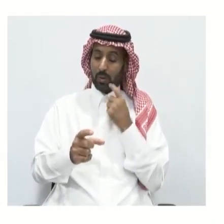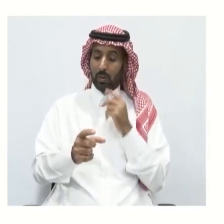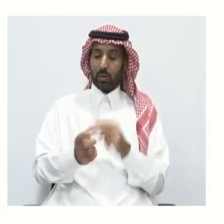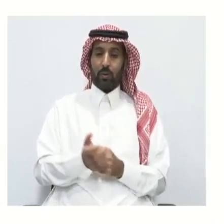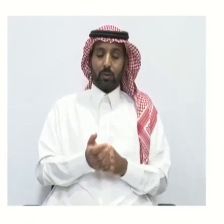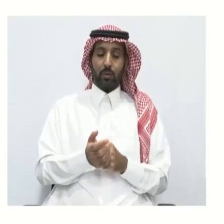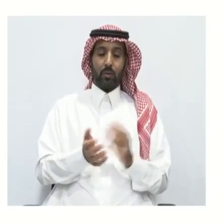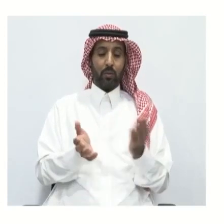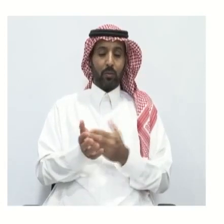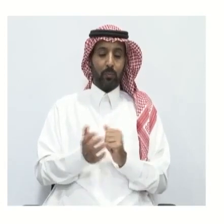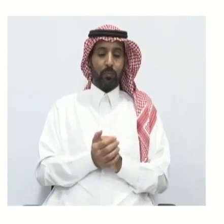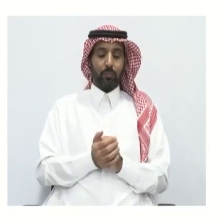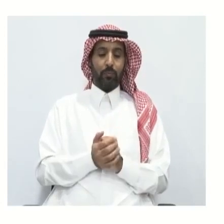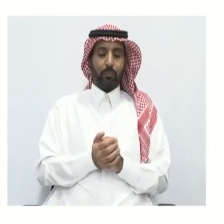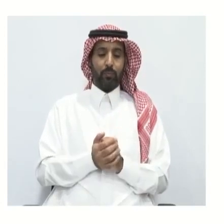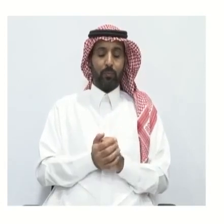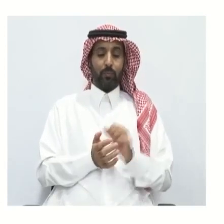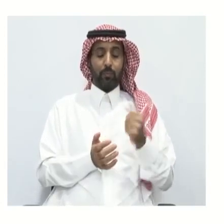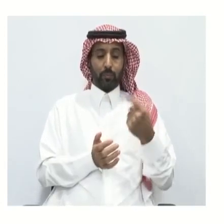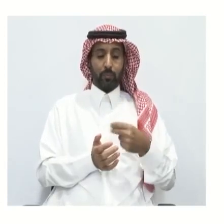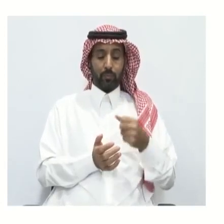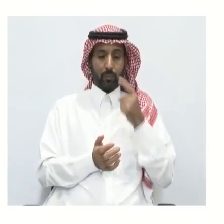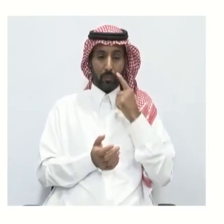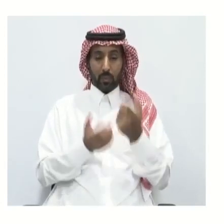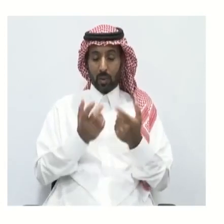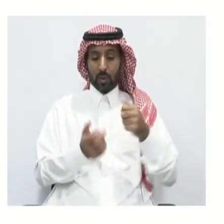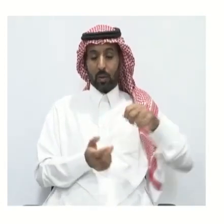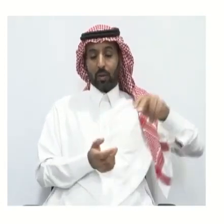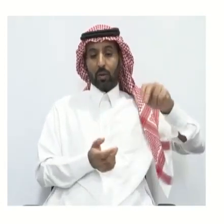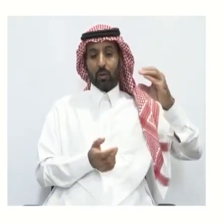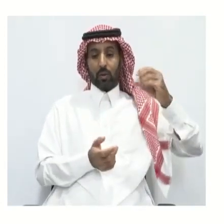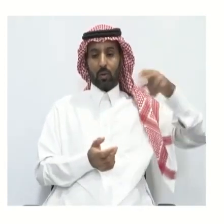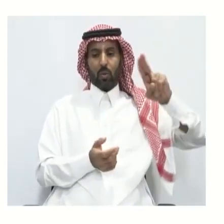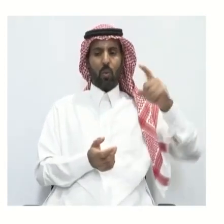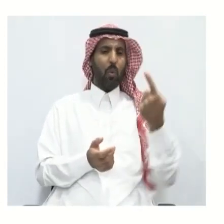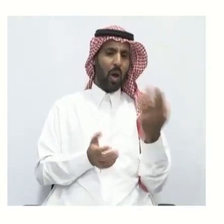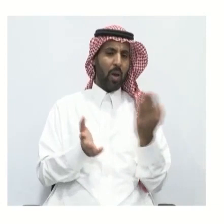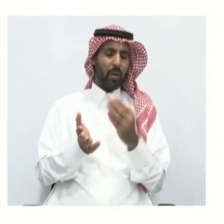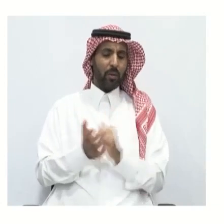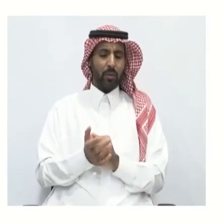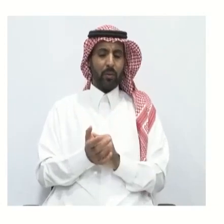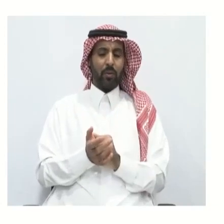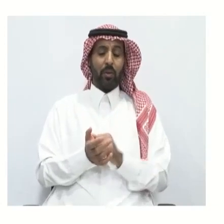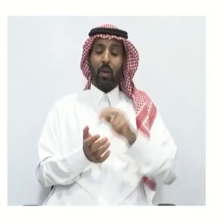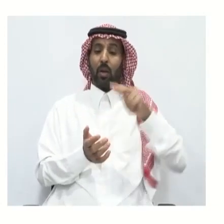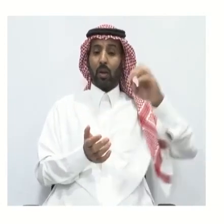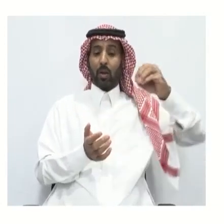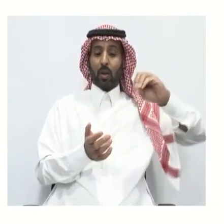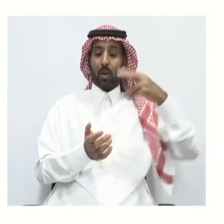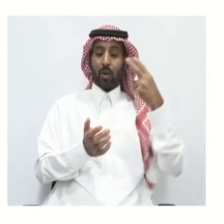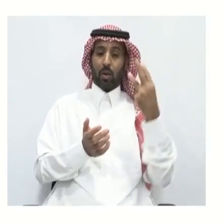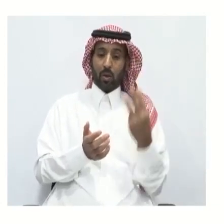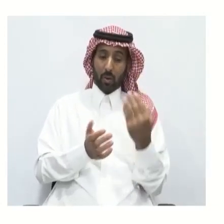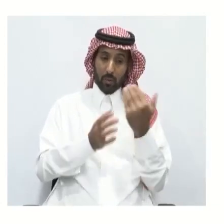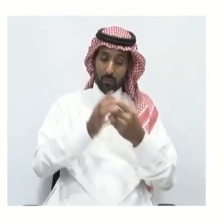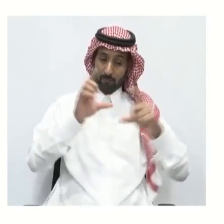هنا لدي الفضه اثنان النحاس واحد والنحاس واحد ان نترات موجوده طبعا